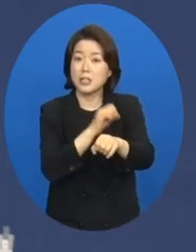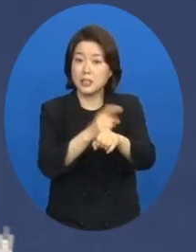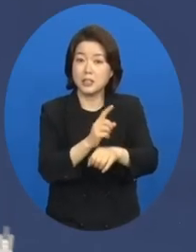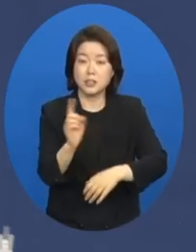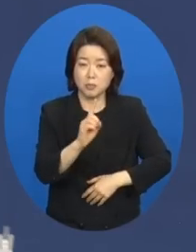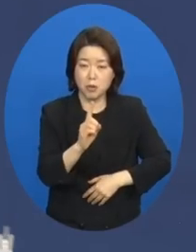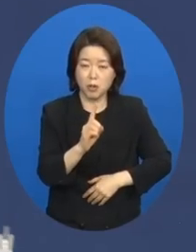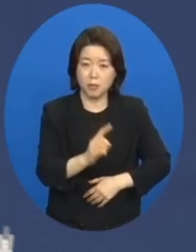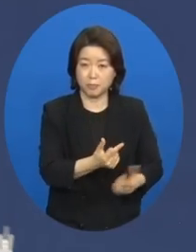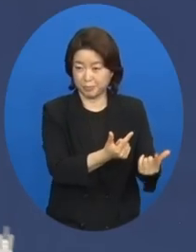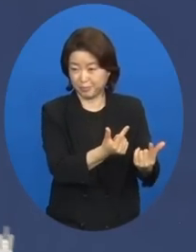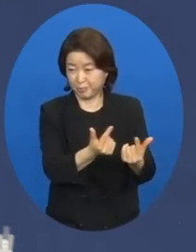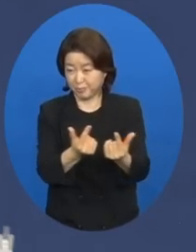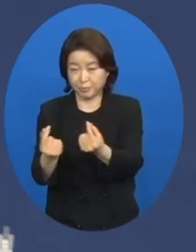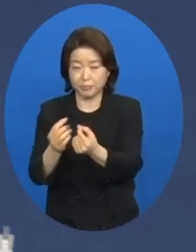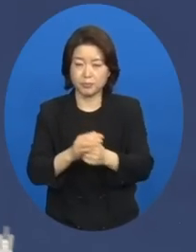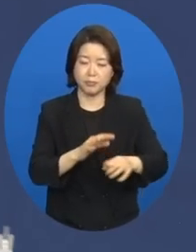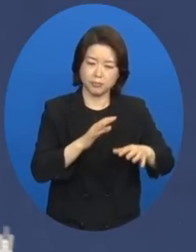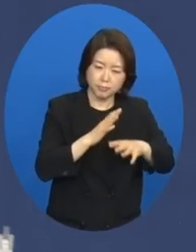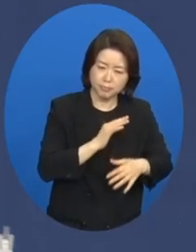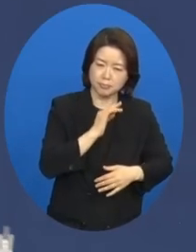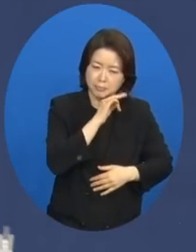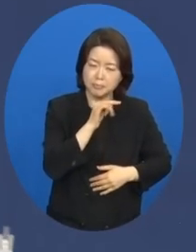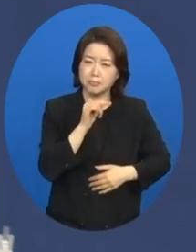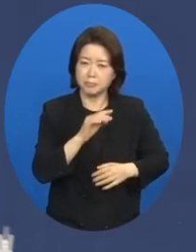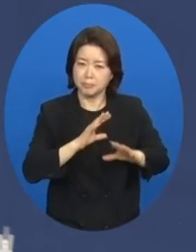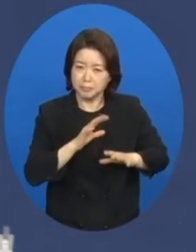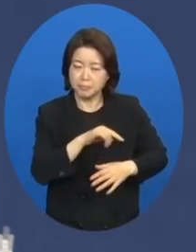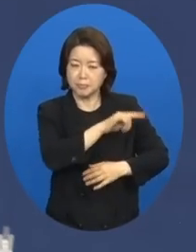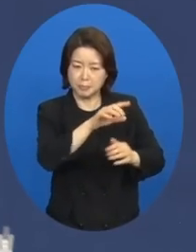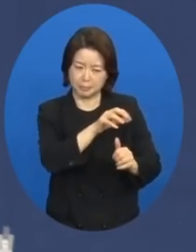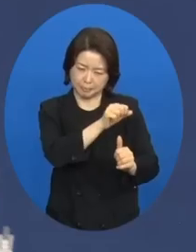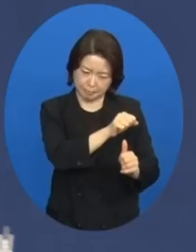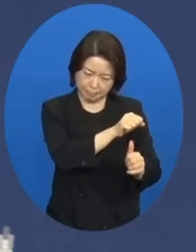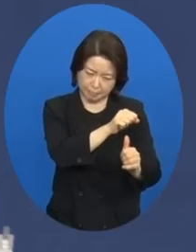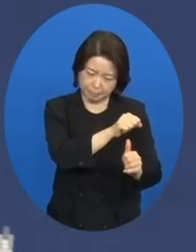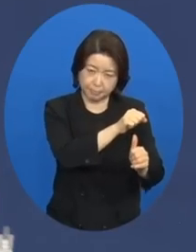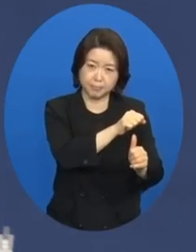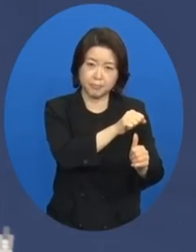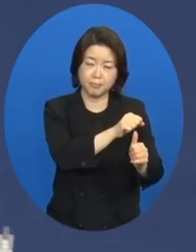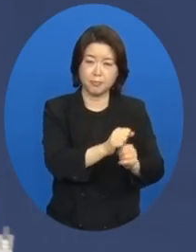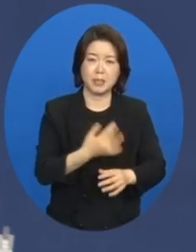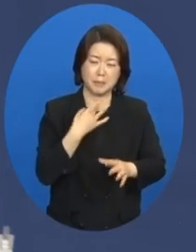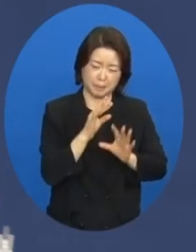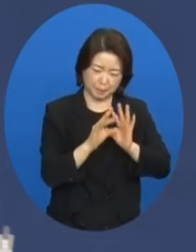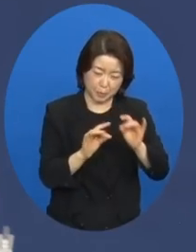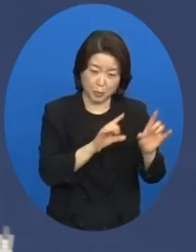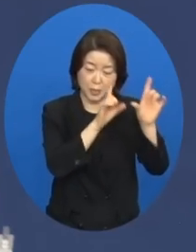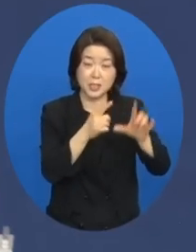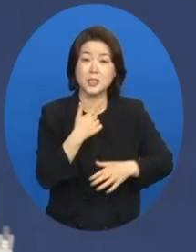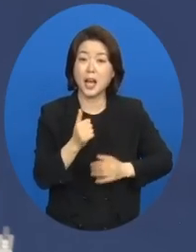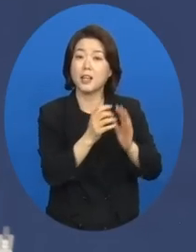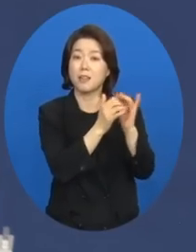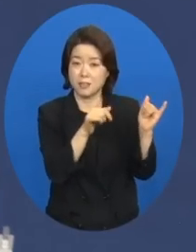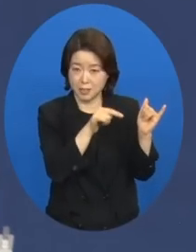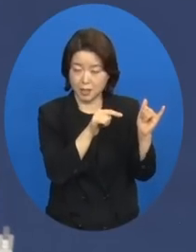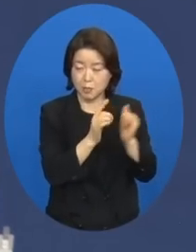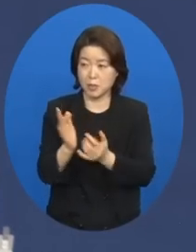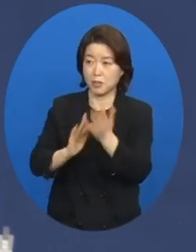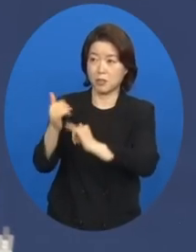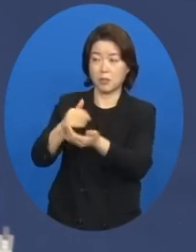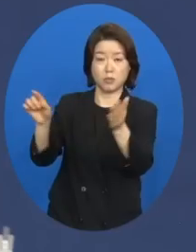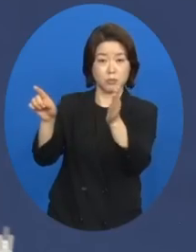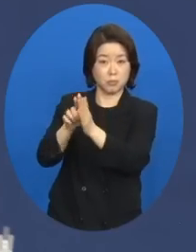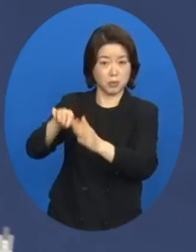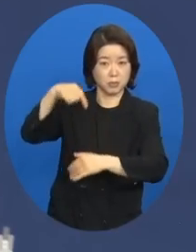이렇게 똑같이 불안하고 의심스럽고 두려움에 매어 살고 목마름에 젖어 살던 인생이 예수님을 만나고